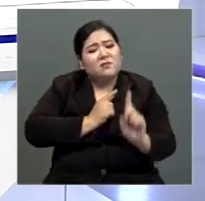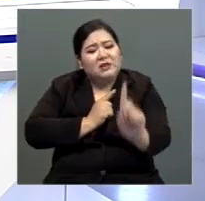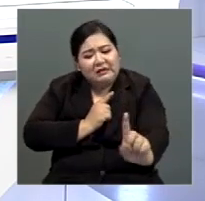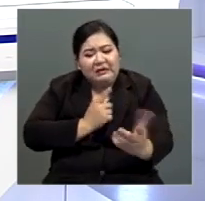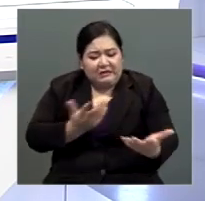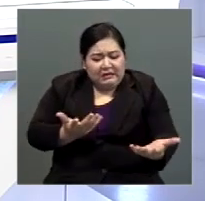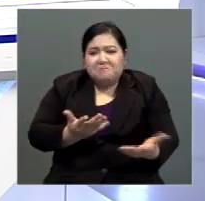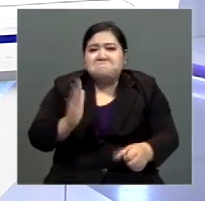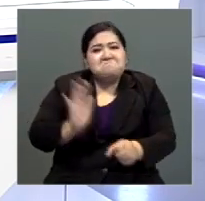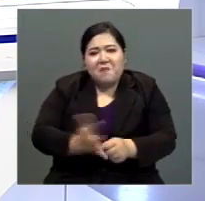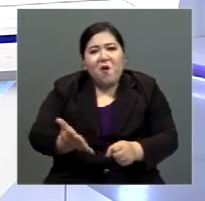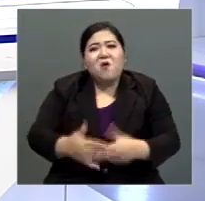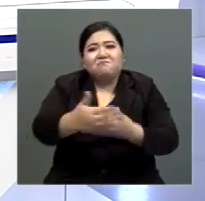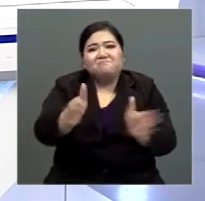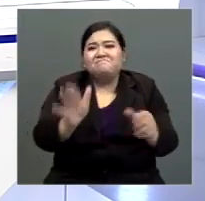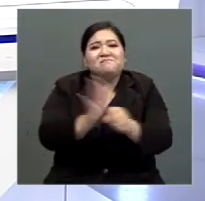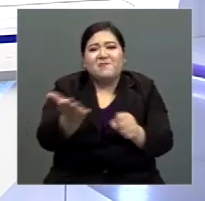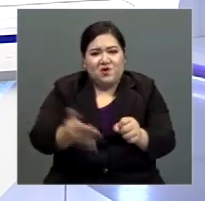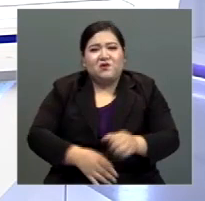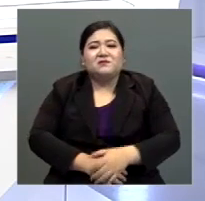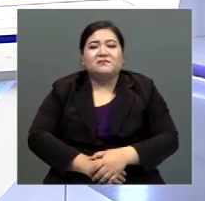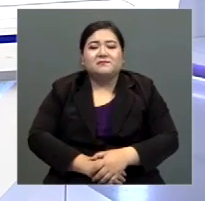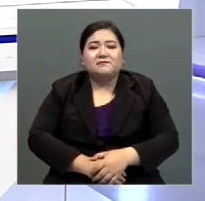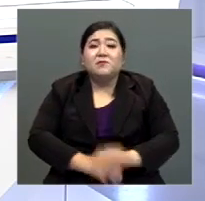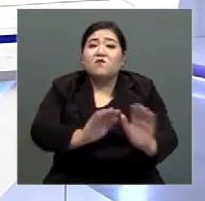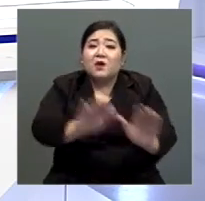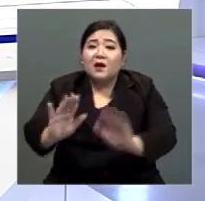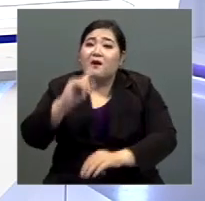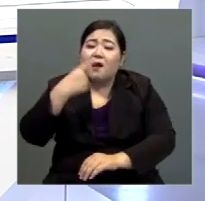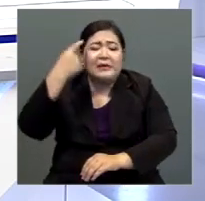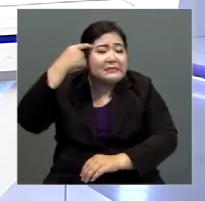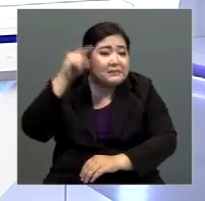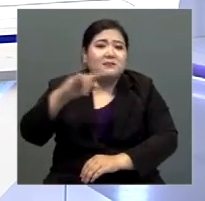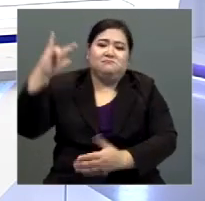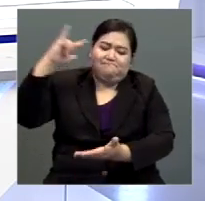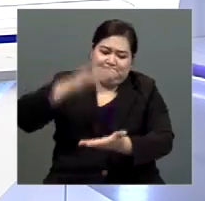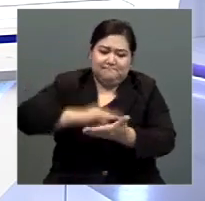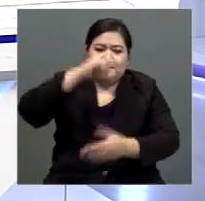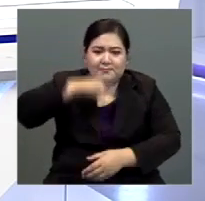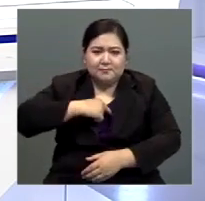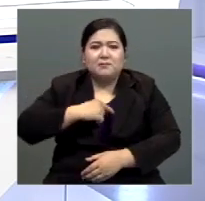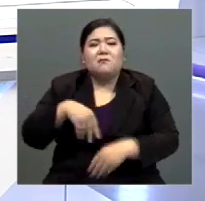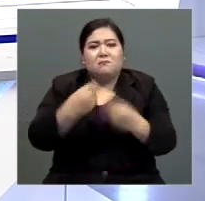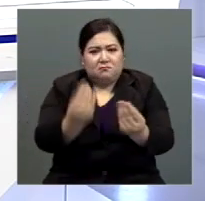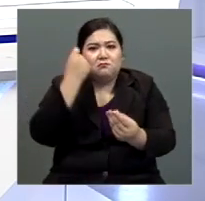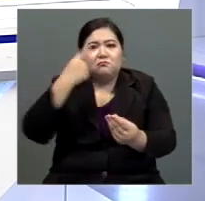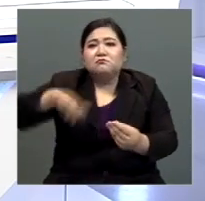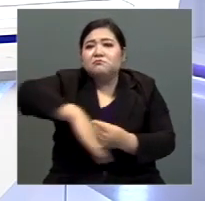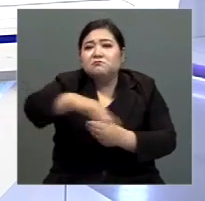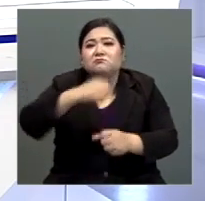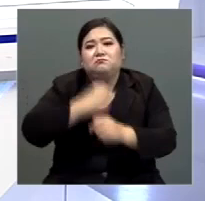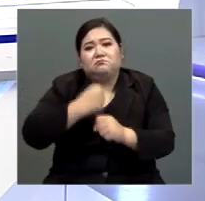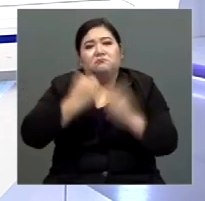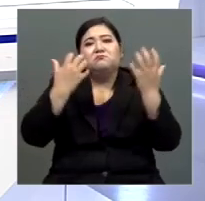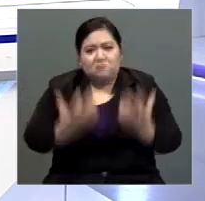็ไม่เพีงพอีกด้วยใช่นะคะ ก็อยากจะฝากไปถงคนที่ gezeigtินทางกลับมาก็ให้เข้าใจการทางงานของเจาน fertilizerเพราะiyaตอนนี้ทุกคนกตามงานหนัก